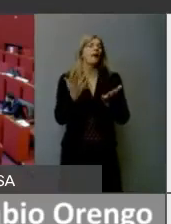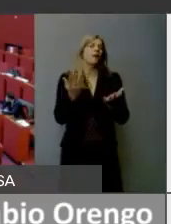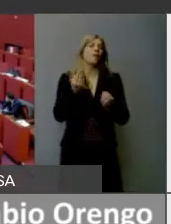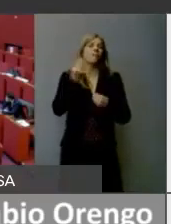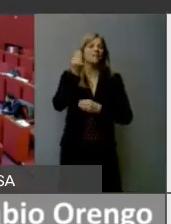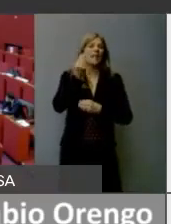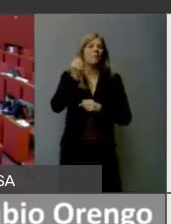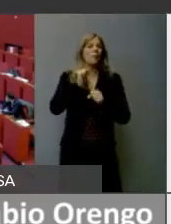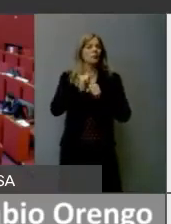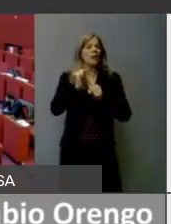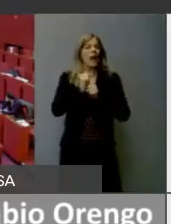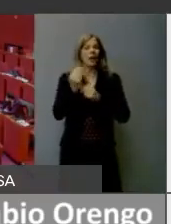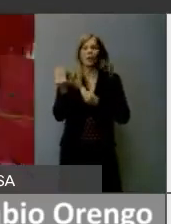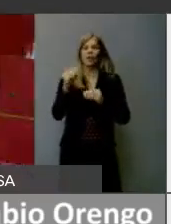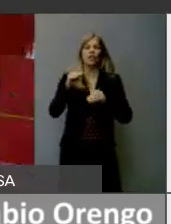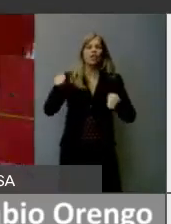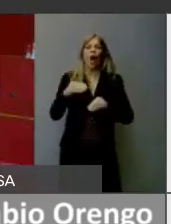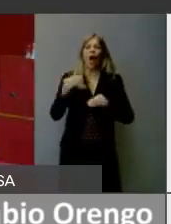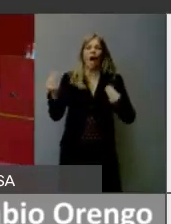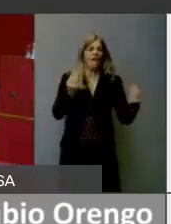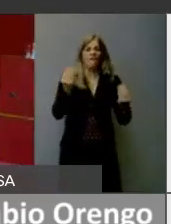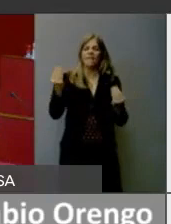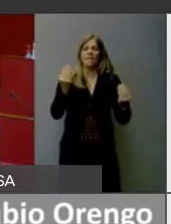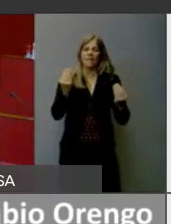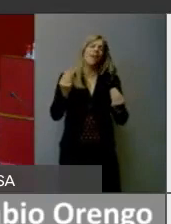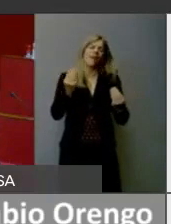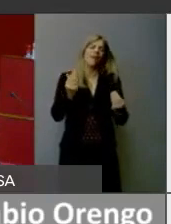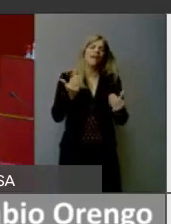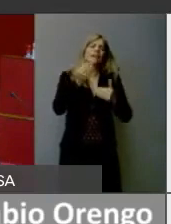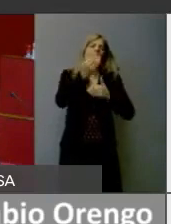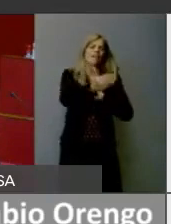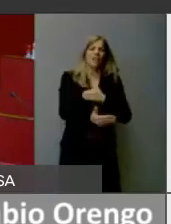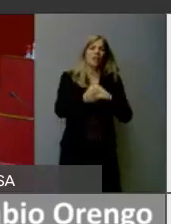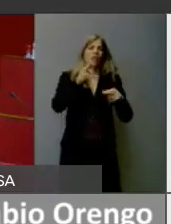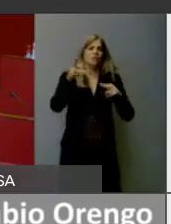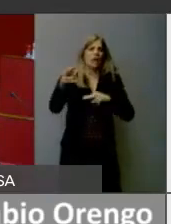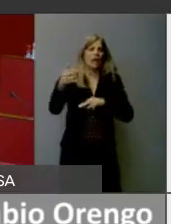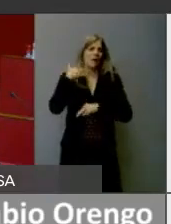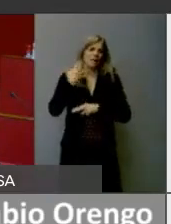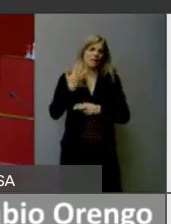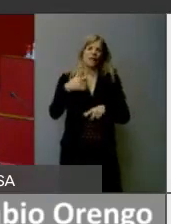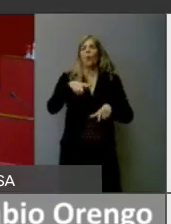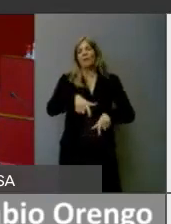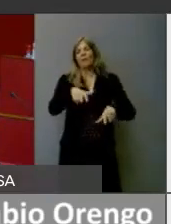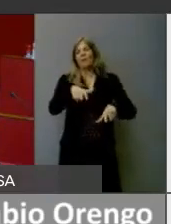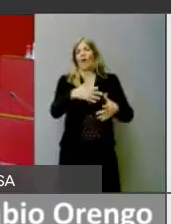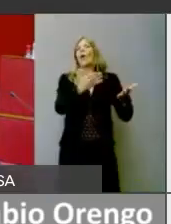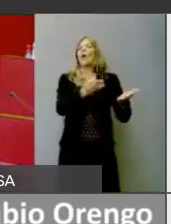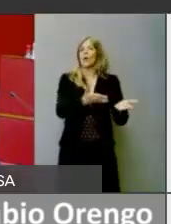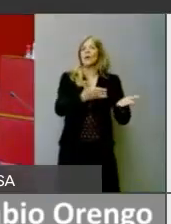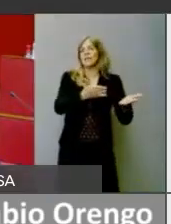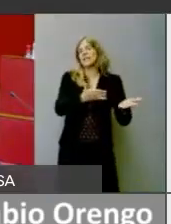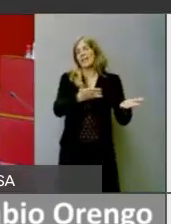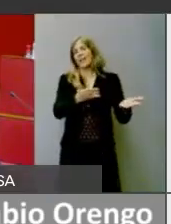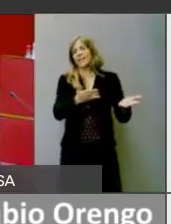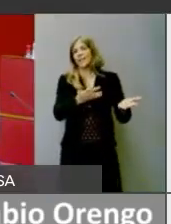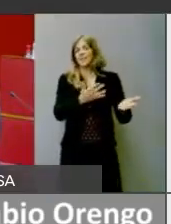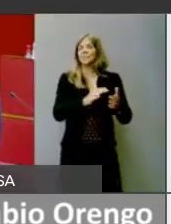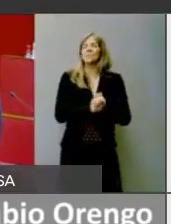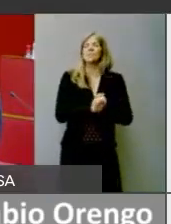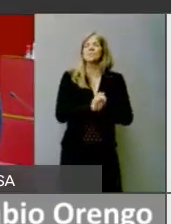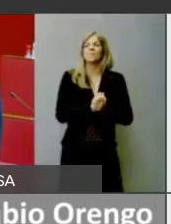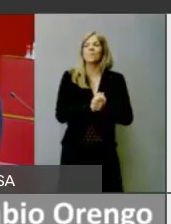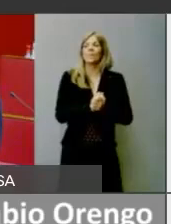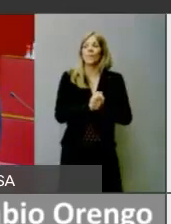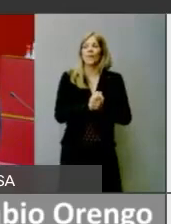quella dello spazio antistante l'ospedale San Martino per una scultura che onora la memoria di Rosanna Benzi,